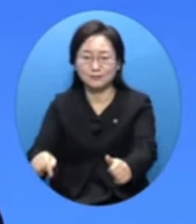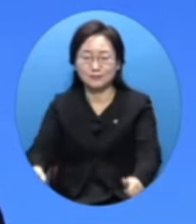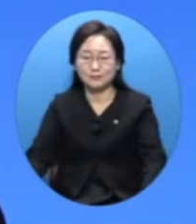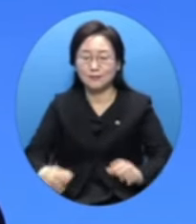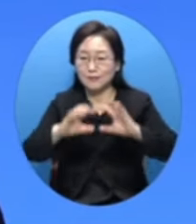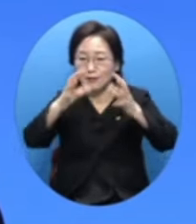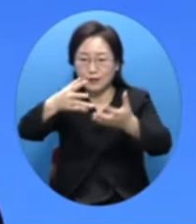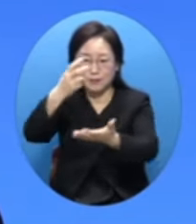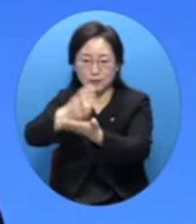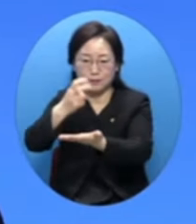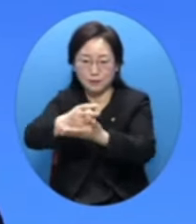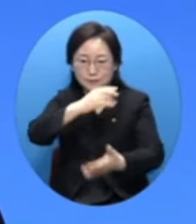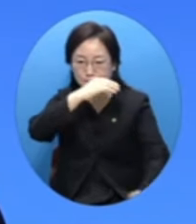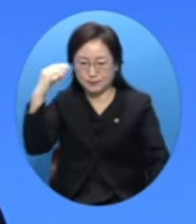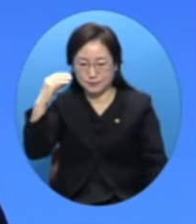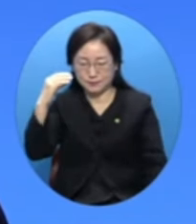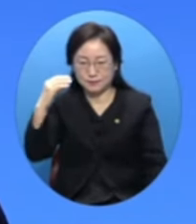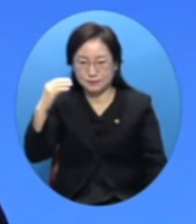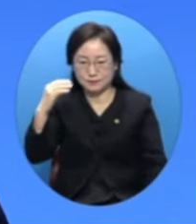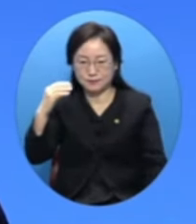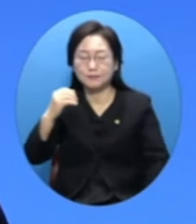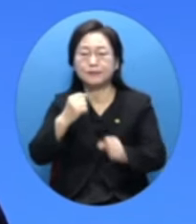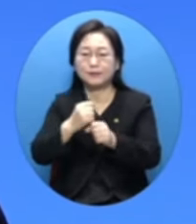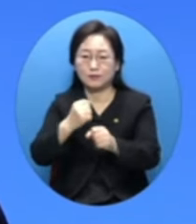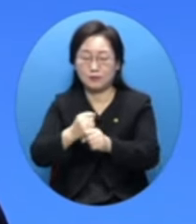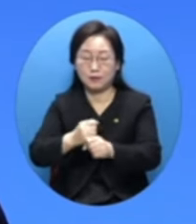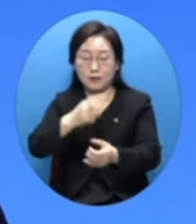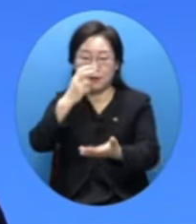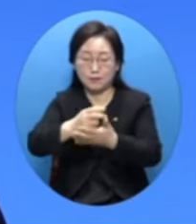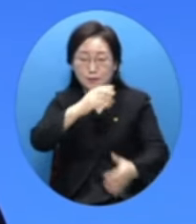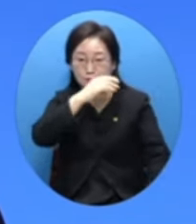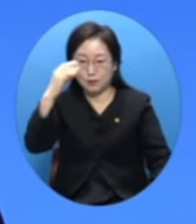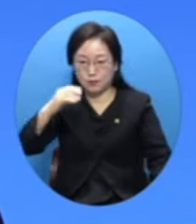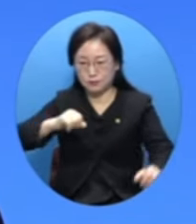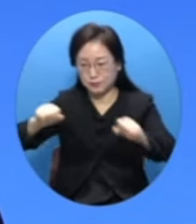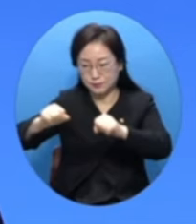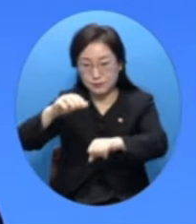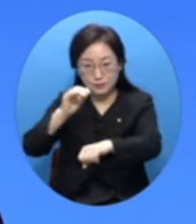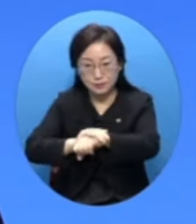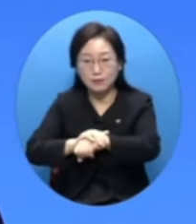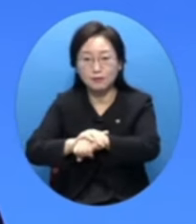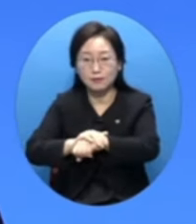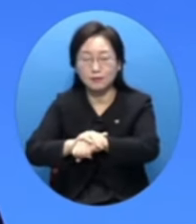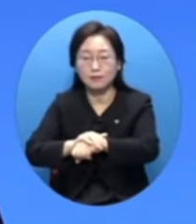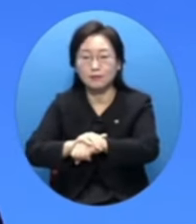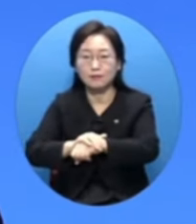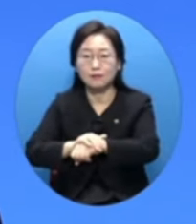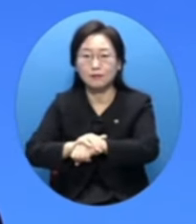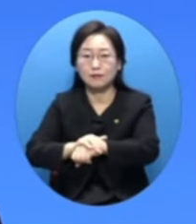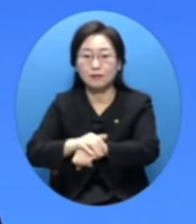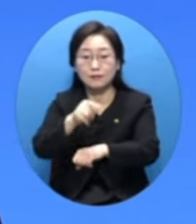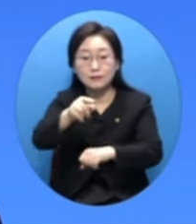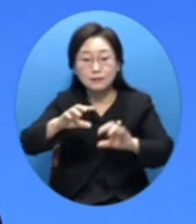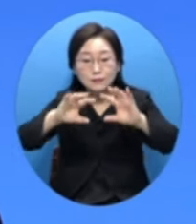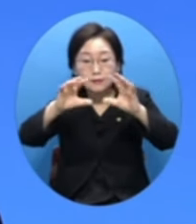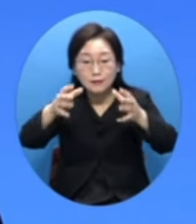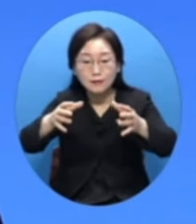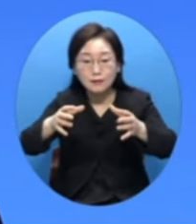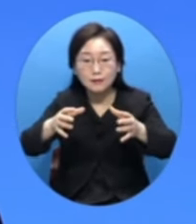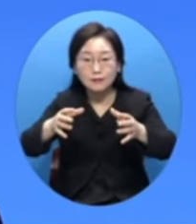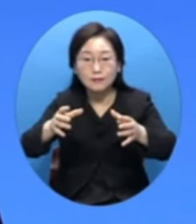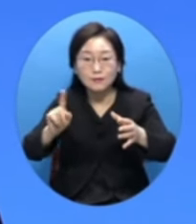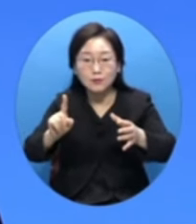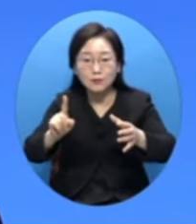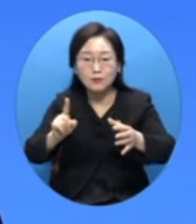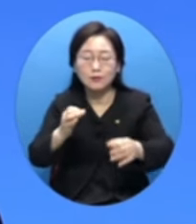나라의 법이 바로 서게 했습니다. 법이 바로 서고 바로 집행되면 그 나라는